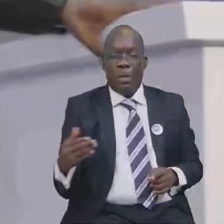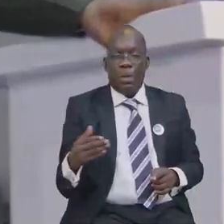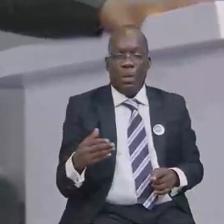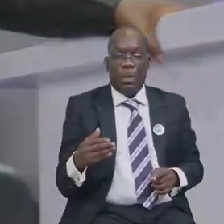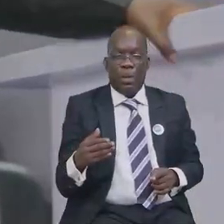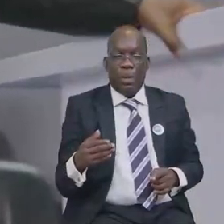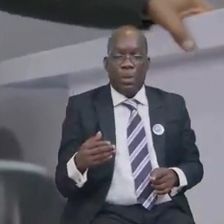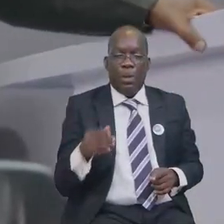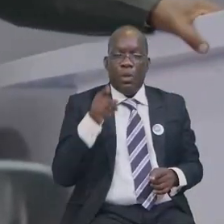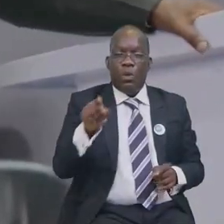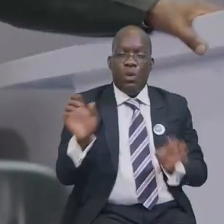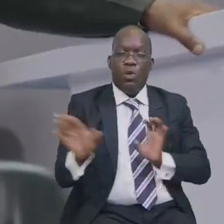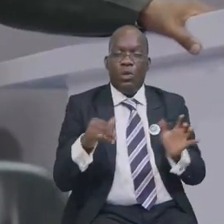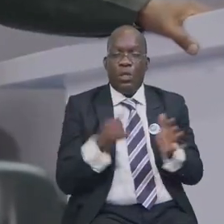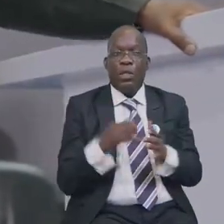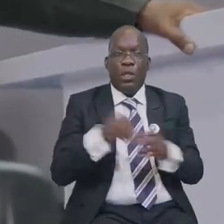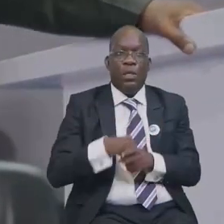Tu l'as fait au Nigeria.